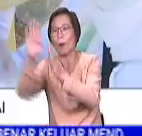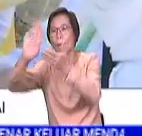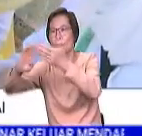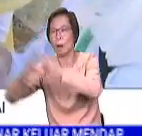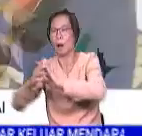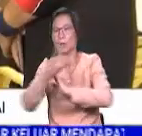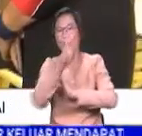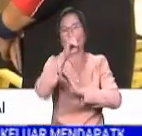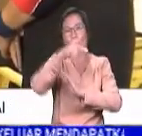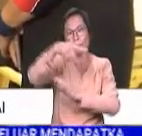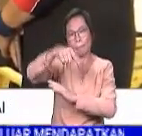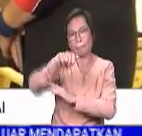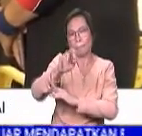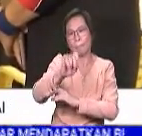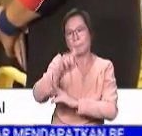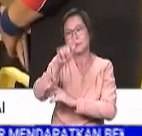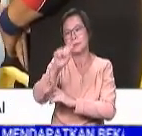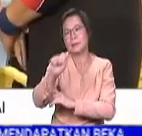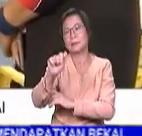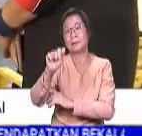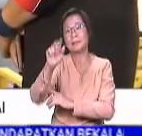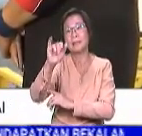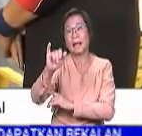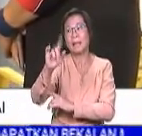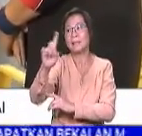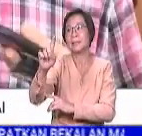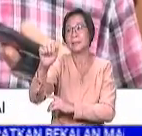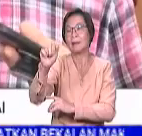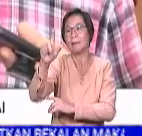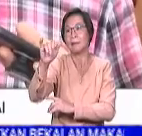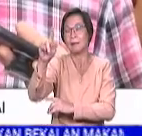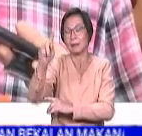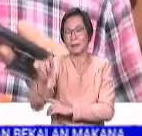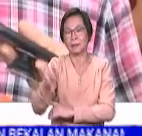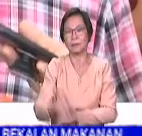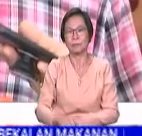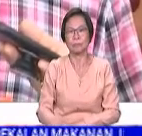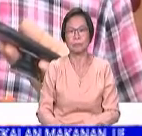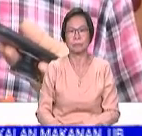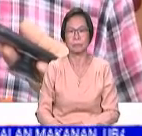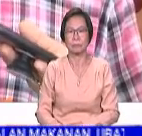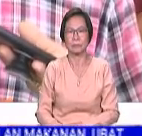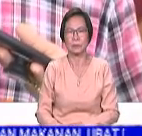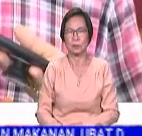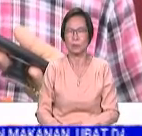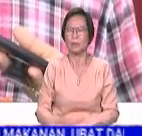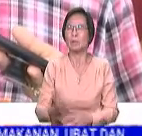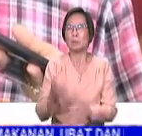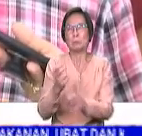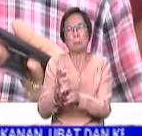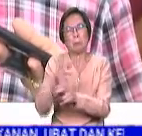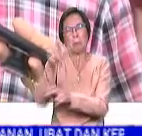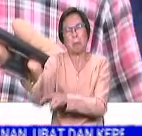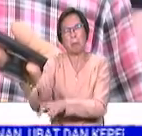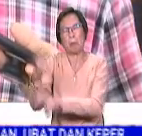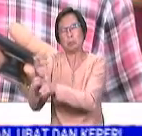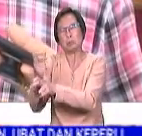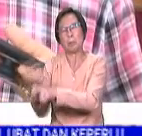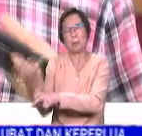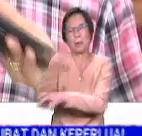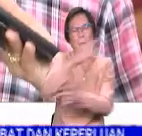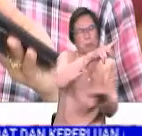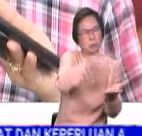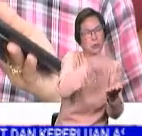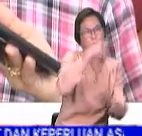masyarakat dan pantai Lalit untuk mendekati mereka-mereka yang tidak-tidak senang untuk sampai ke pusat-pusat menerima vaksin